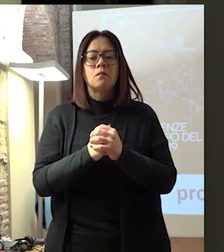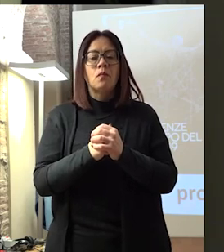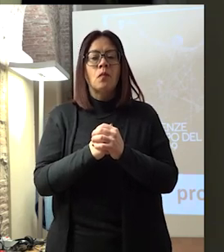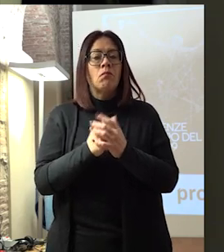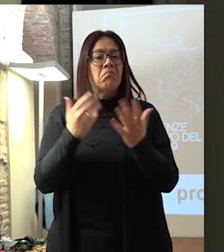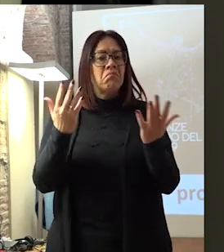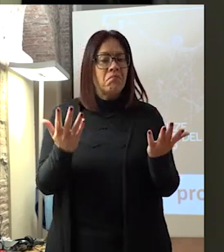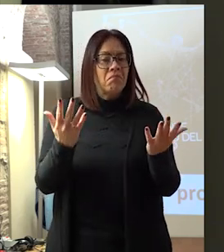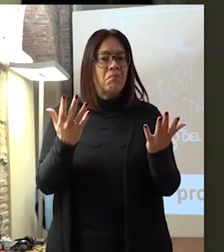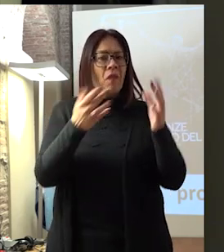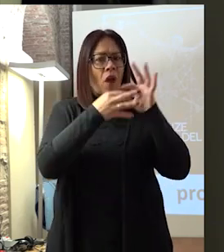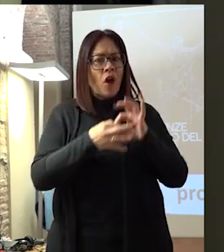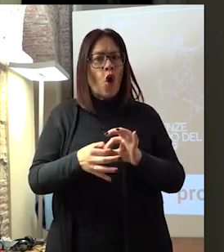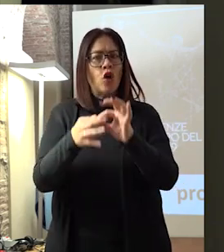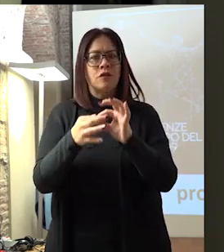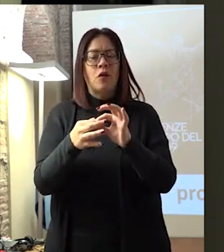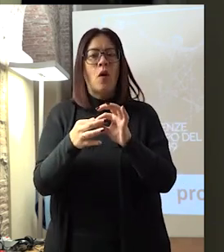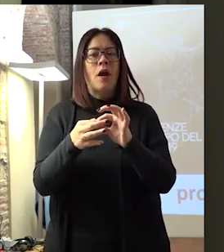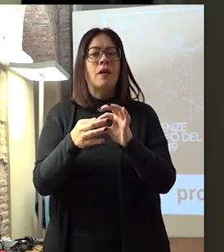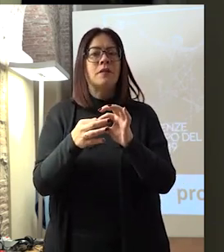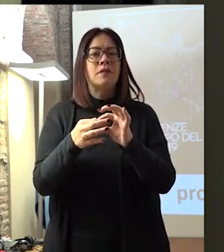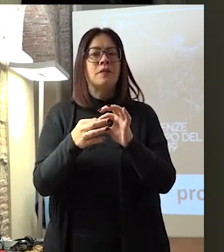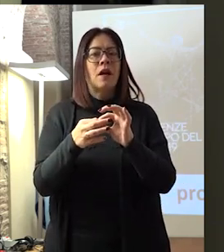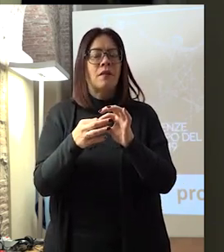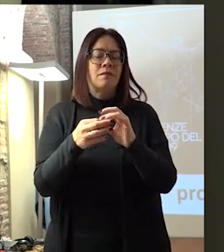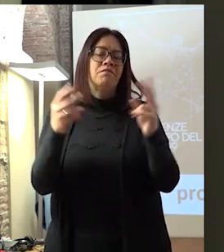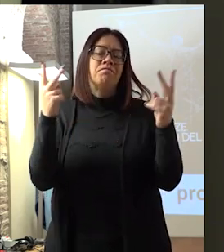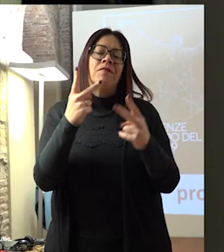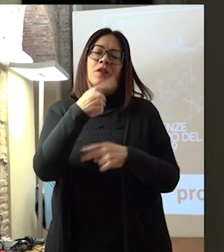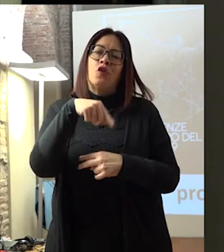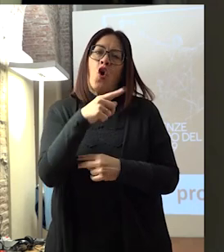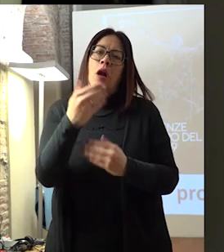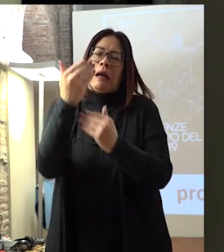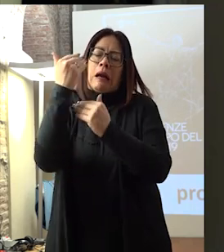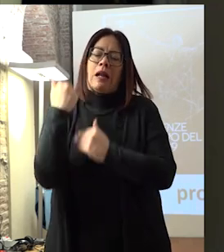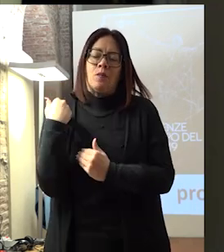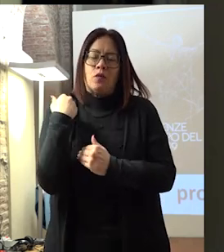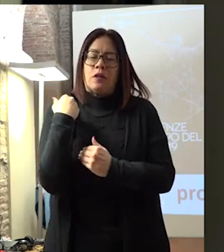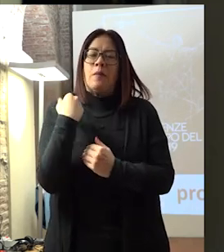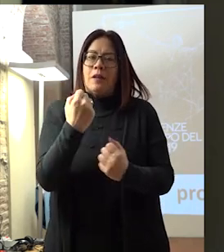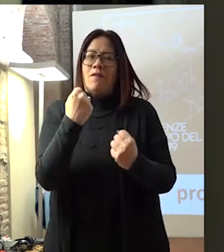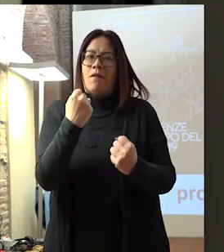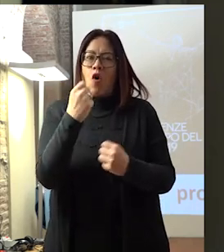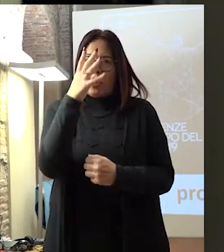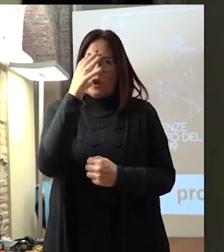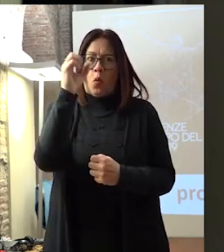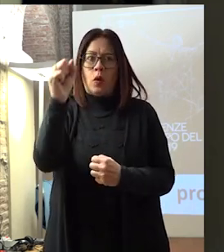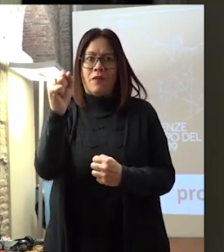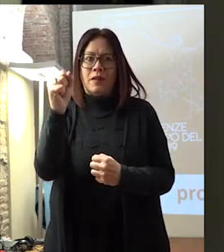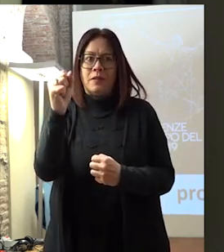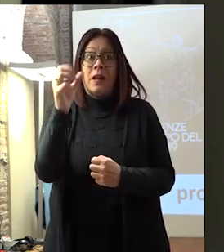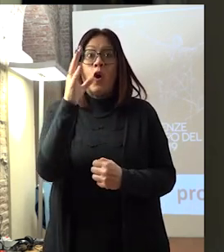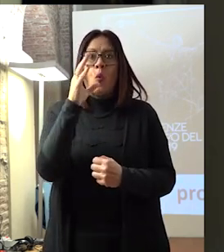Quindi abbiamo una bella responsabilità come università, come una università